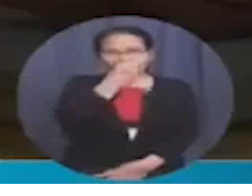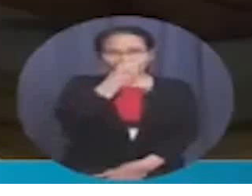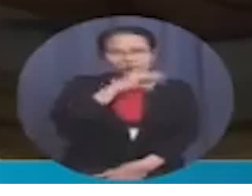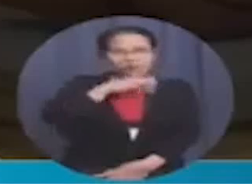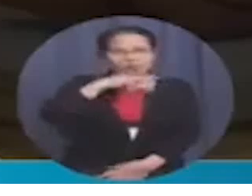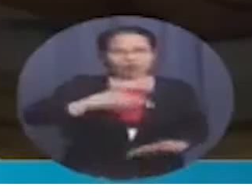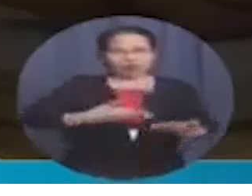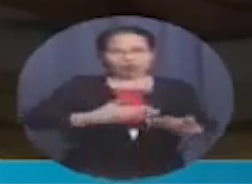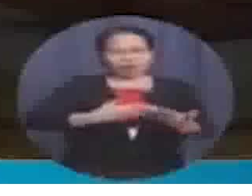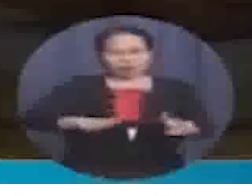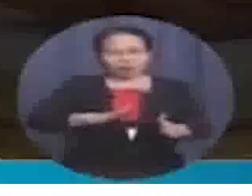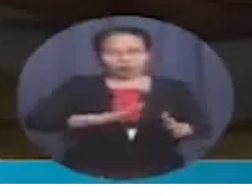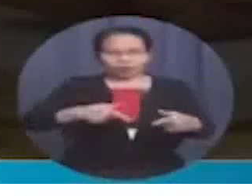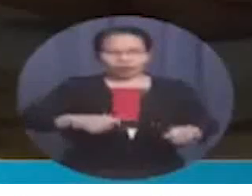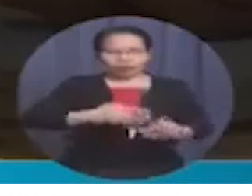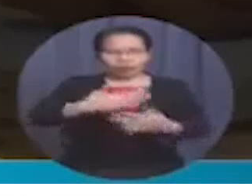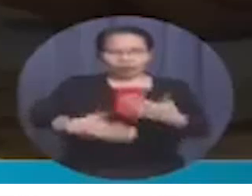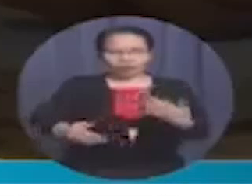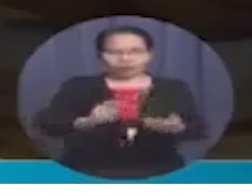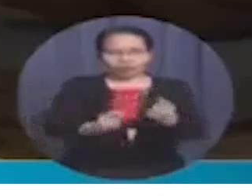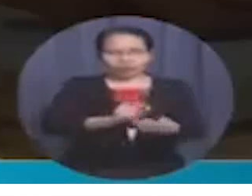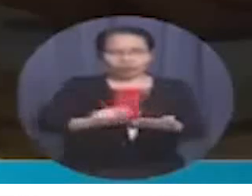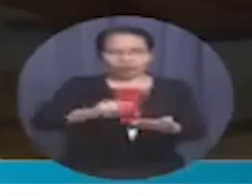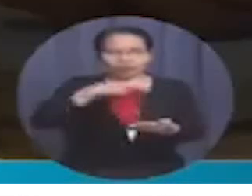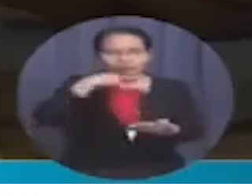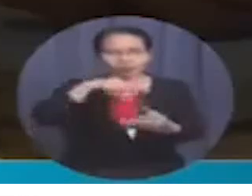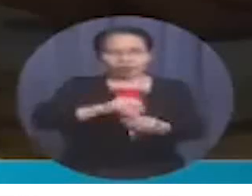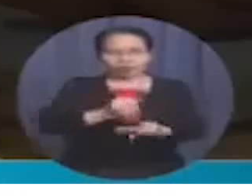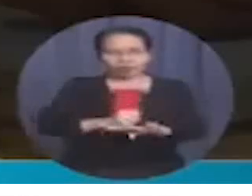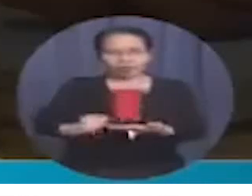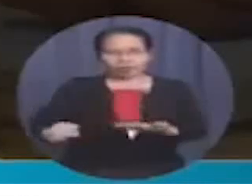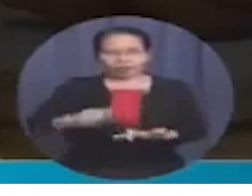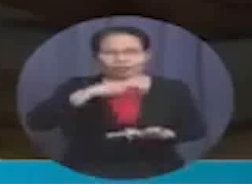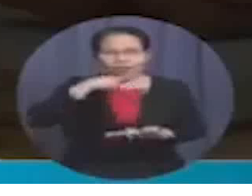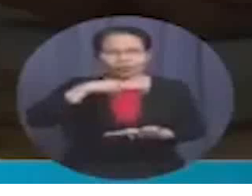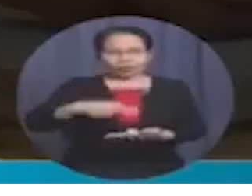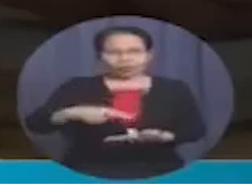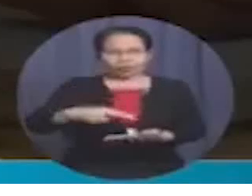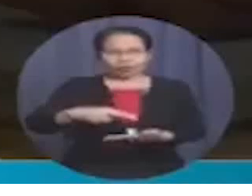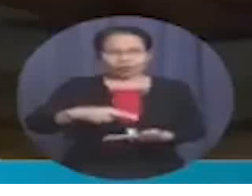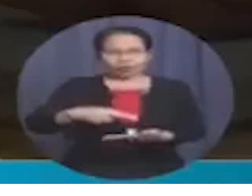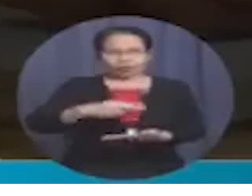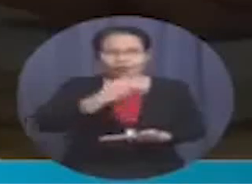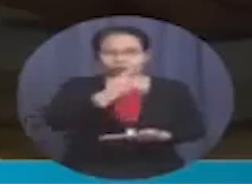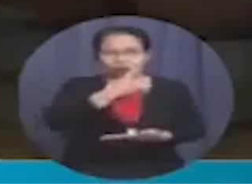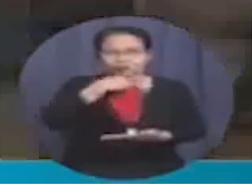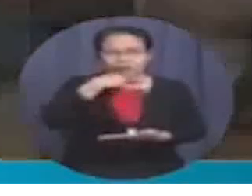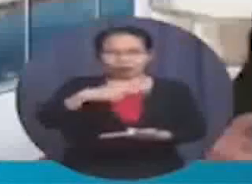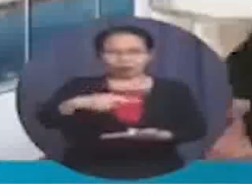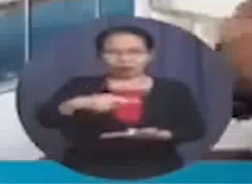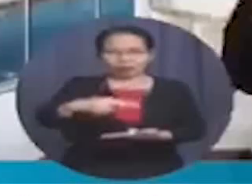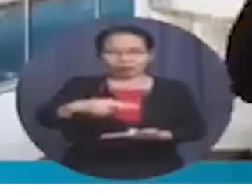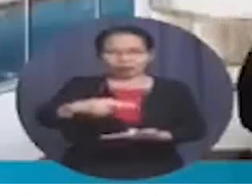nasusulat. Dapat pag hindi nakasulat, huwag mong ilalagay sa kasama ng pananampalataya mo ang hindi